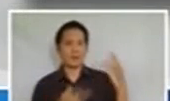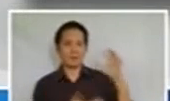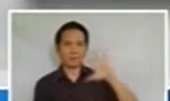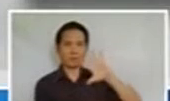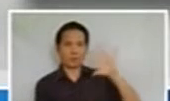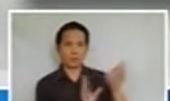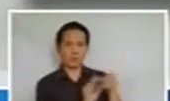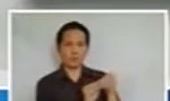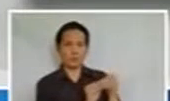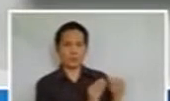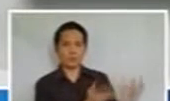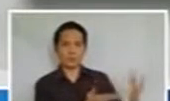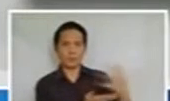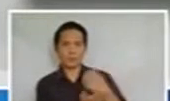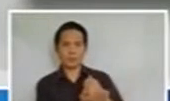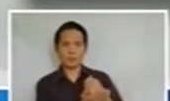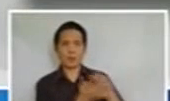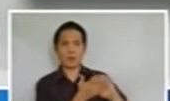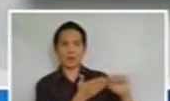mga maaari niyong i-donate.